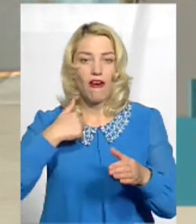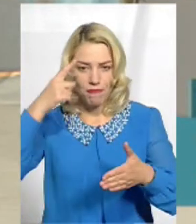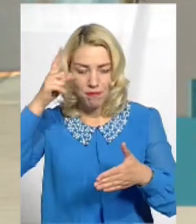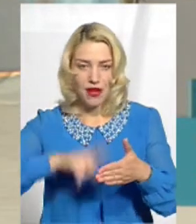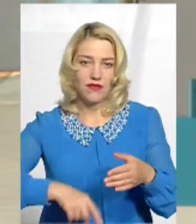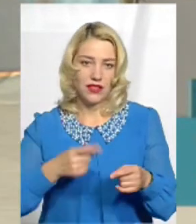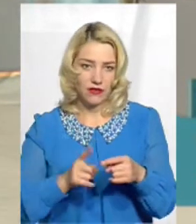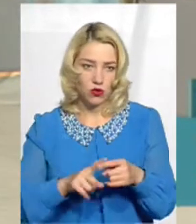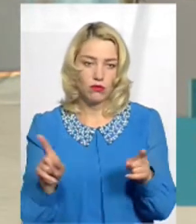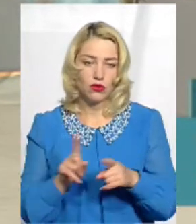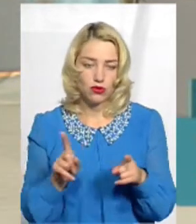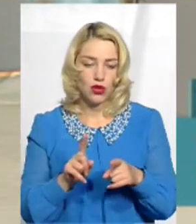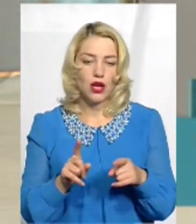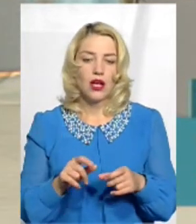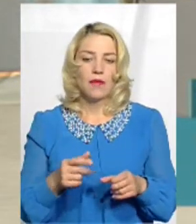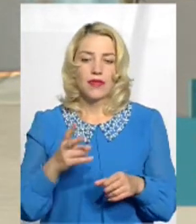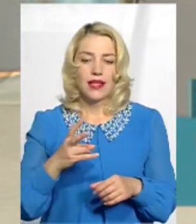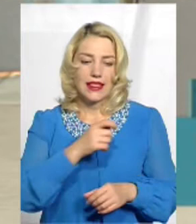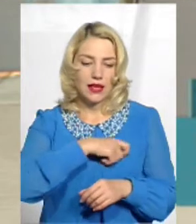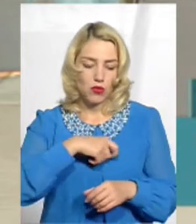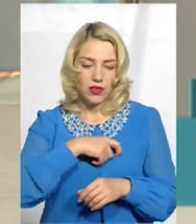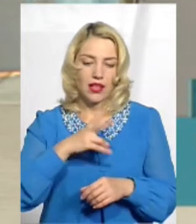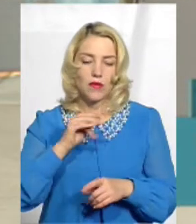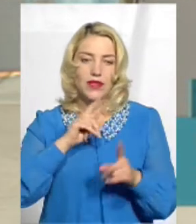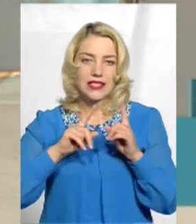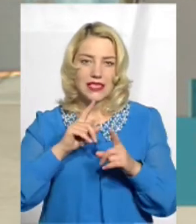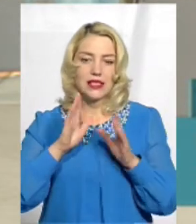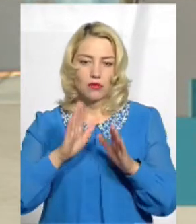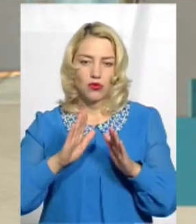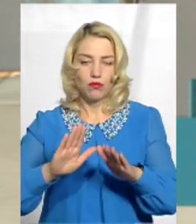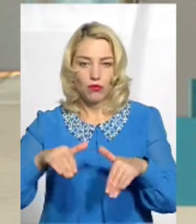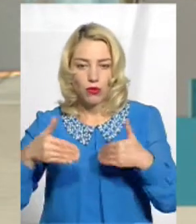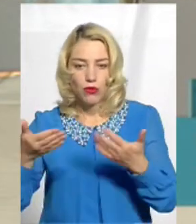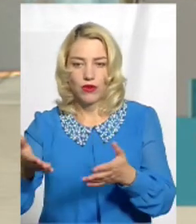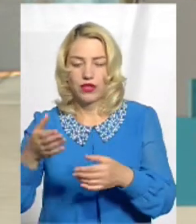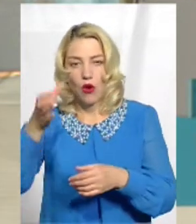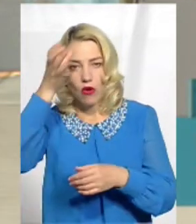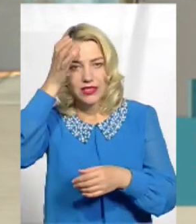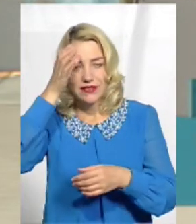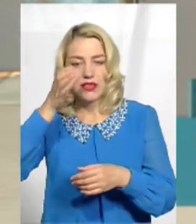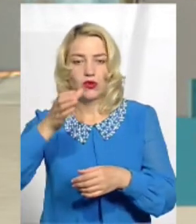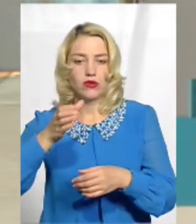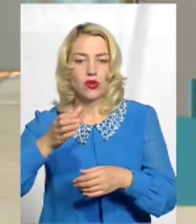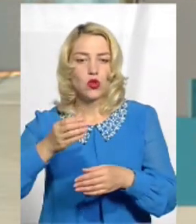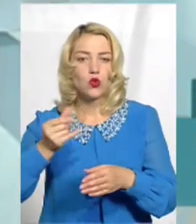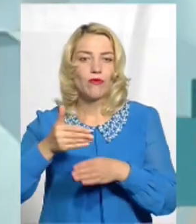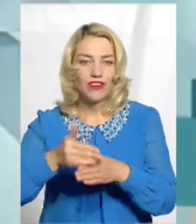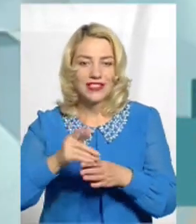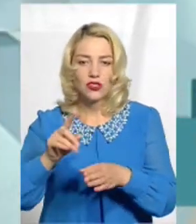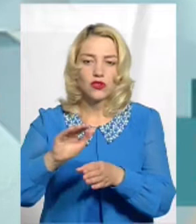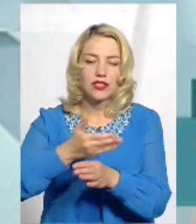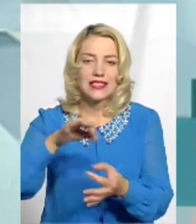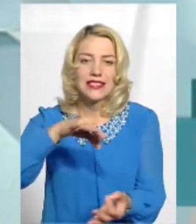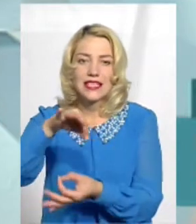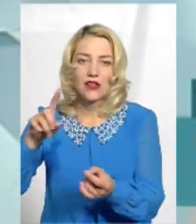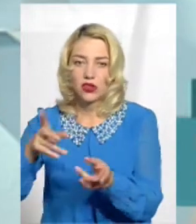впевнений в тому, що ми в вересні будемо депутатам на сесії пропонувати розподілити ще там на залишки освітньої субвенції, на придбання ще